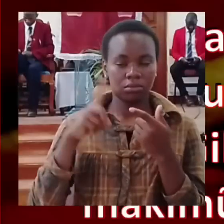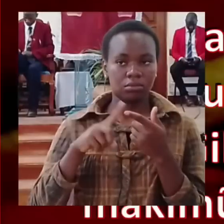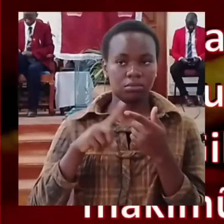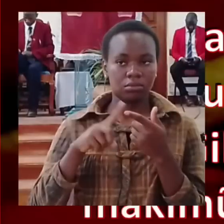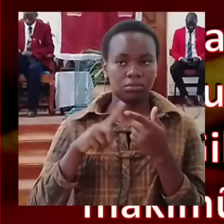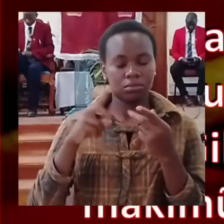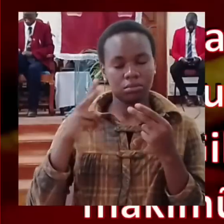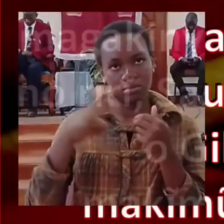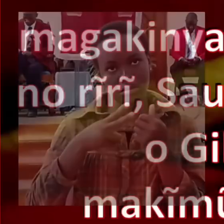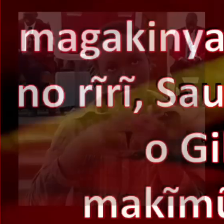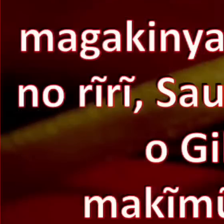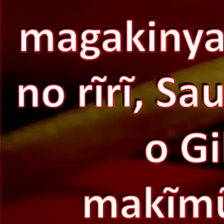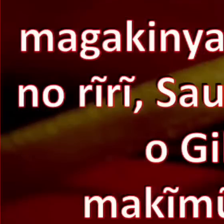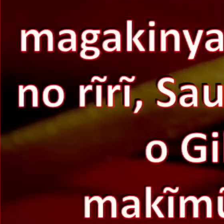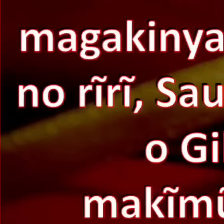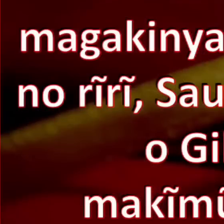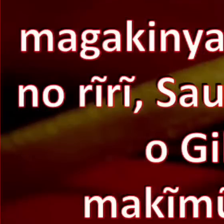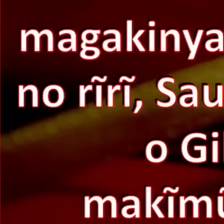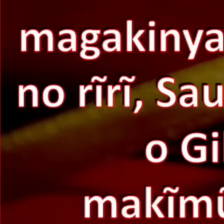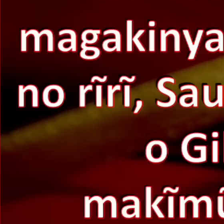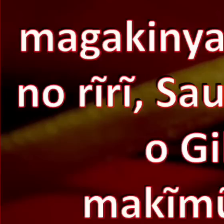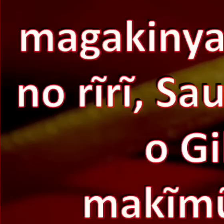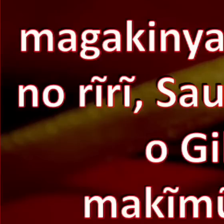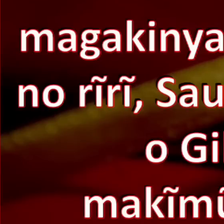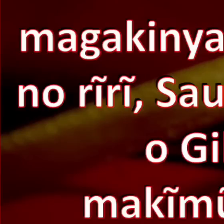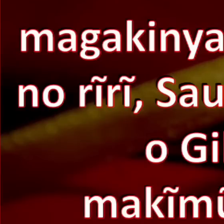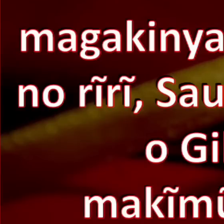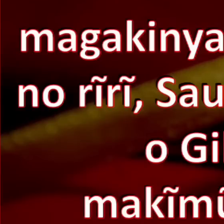Na rĩrĩ Ahibirania amwe